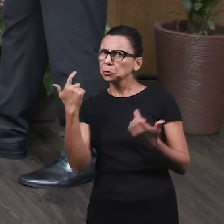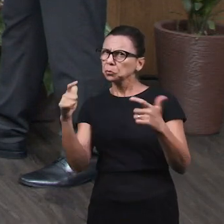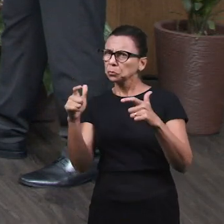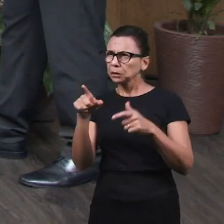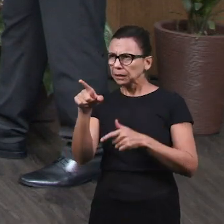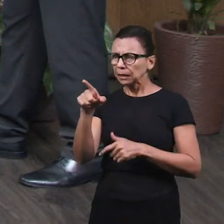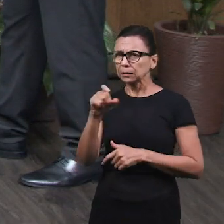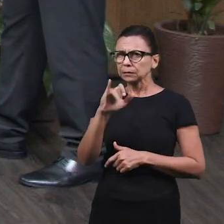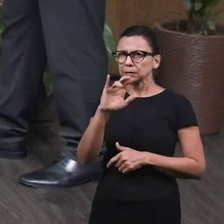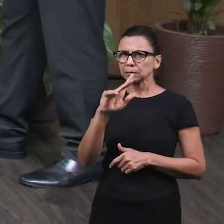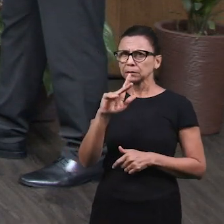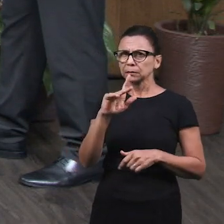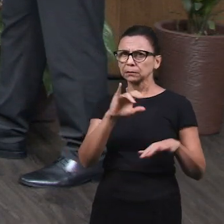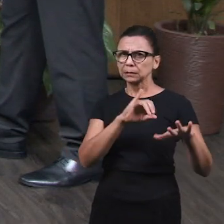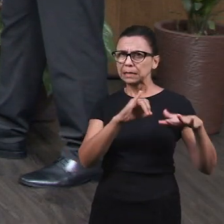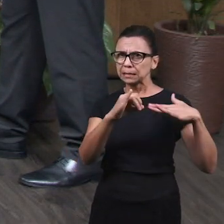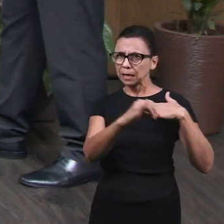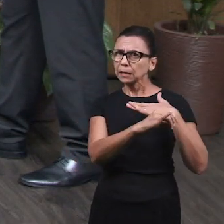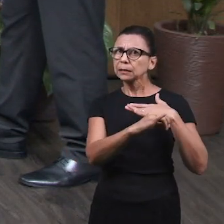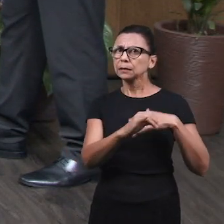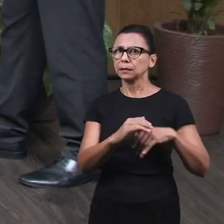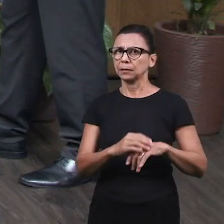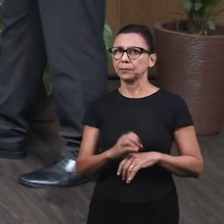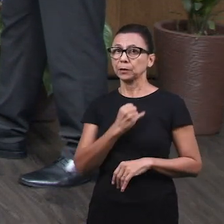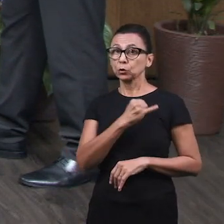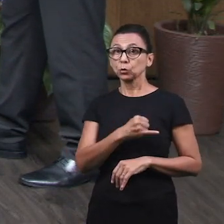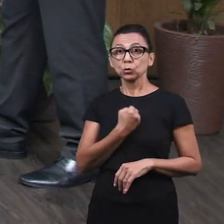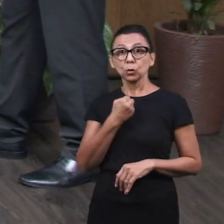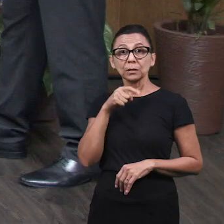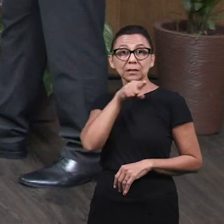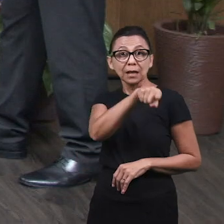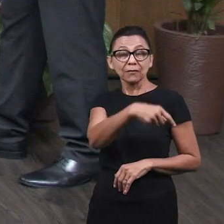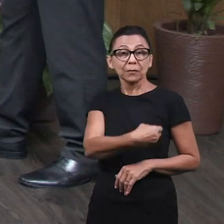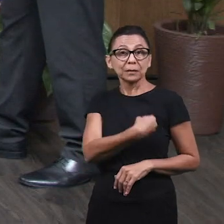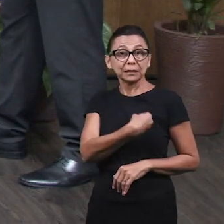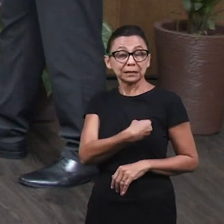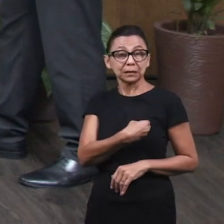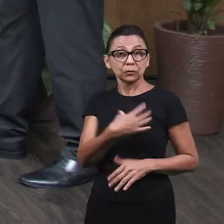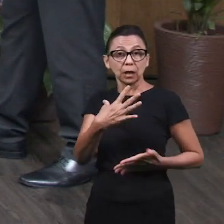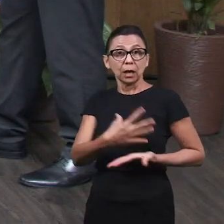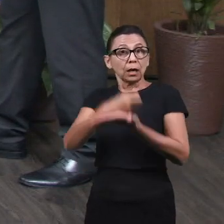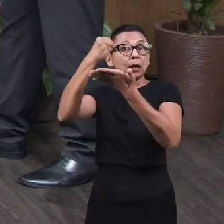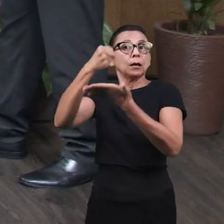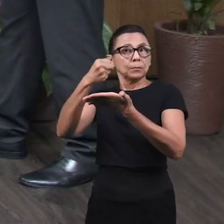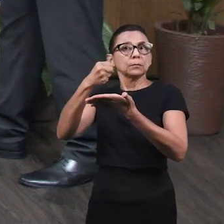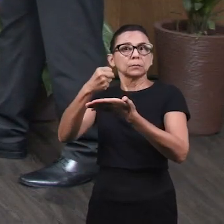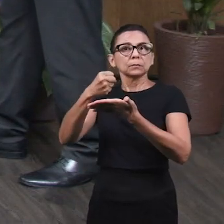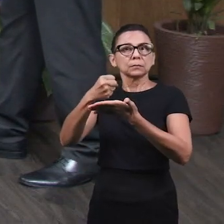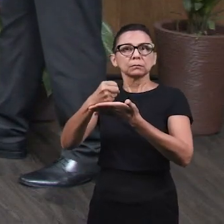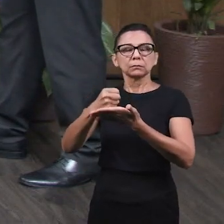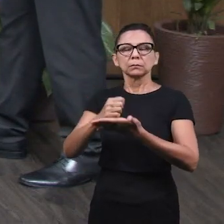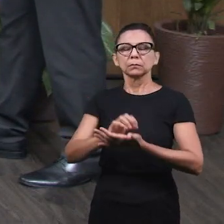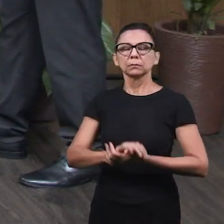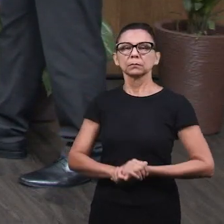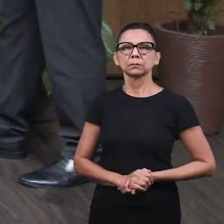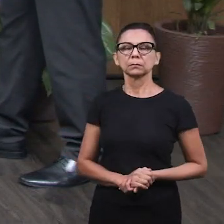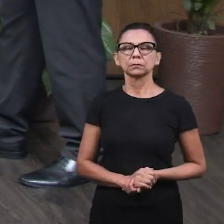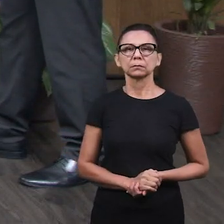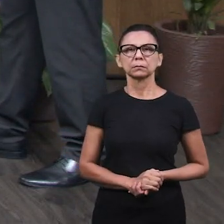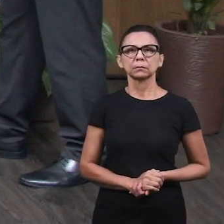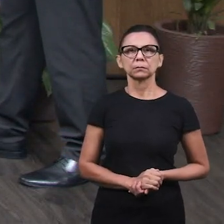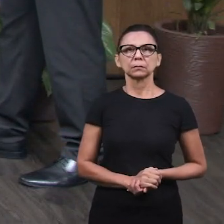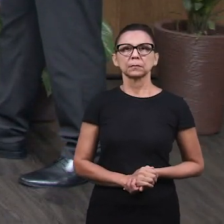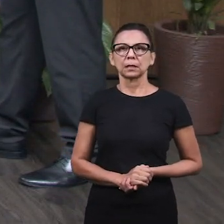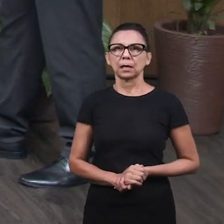île, Jean, il a été enlevé au ciel. Et